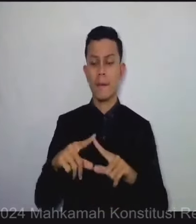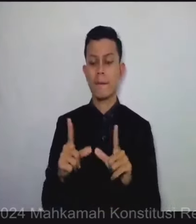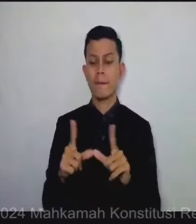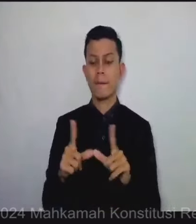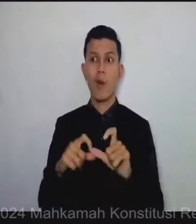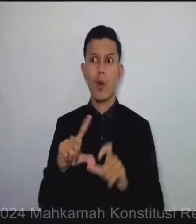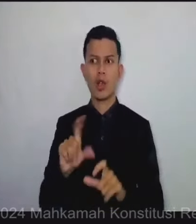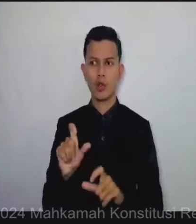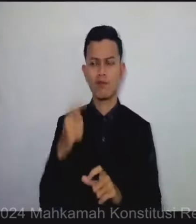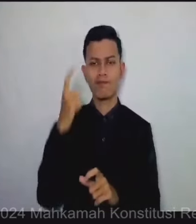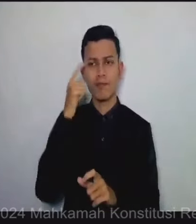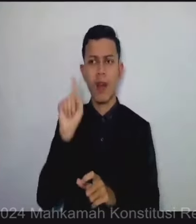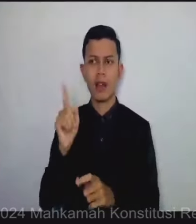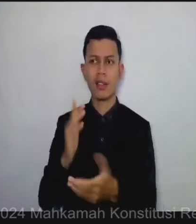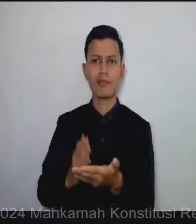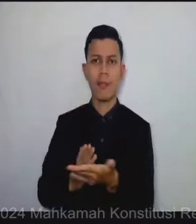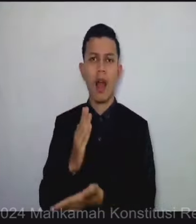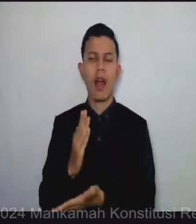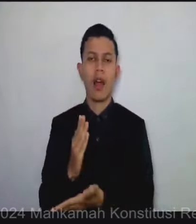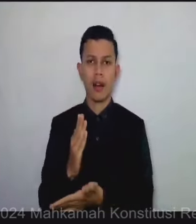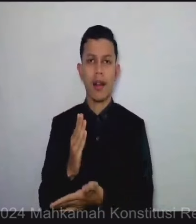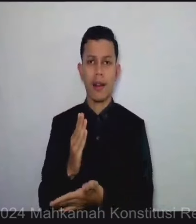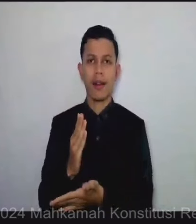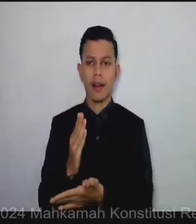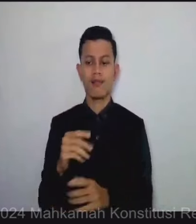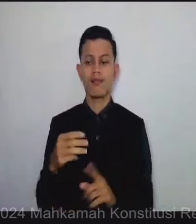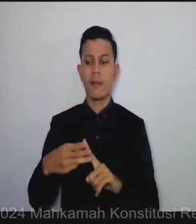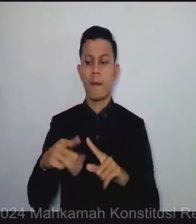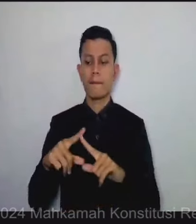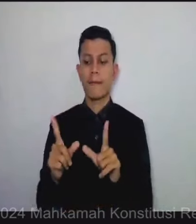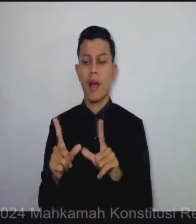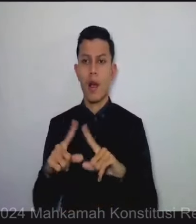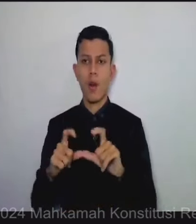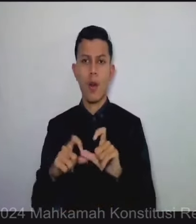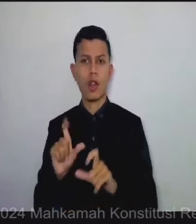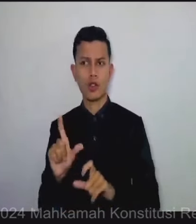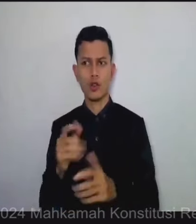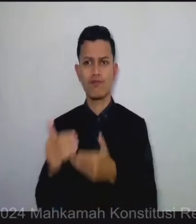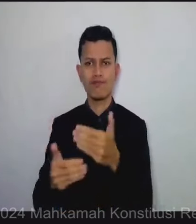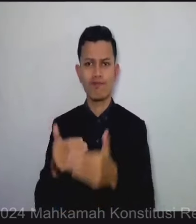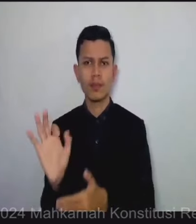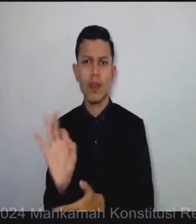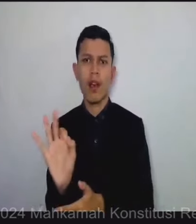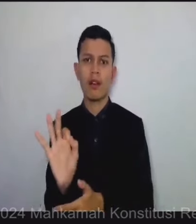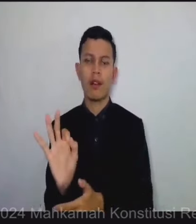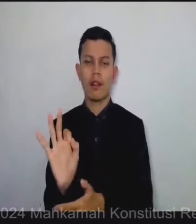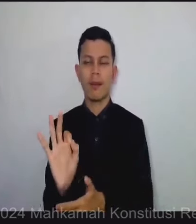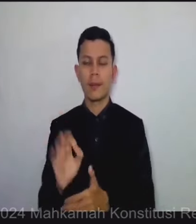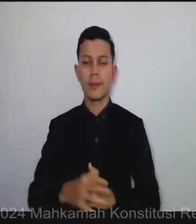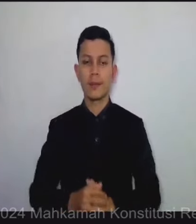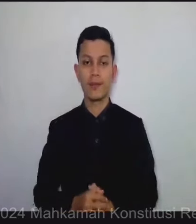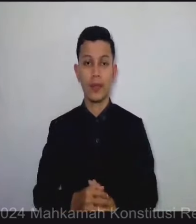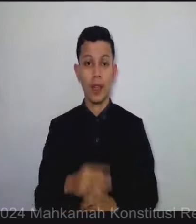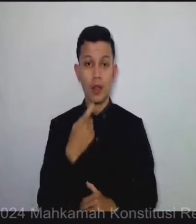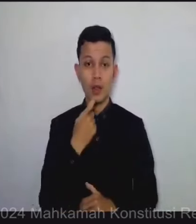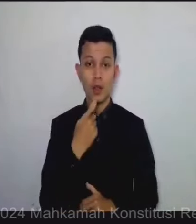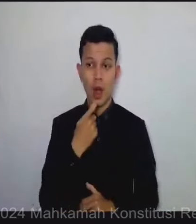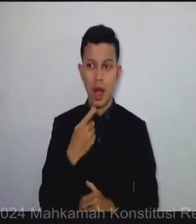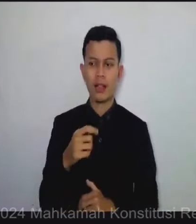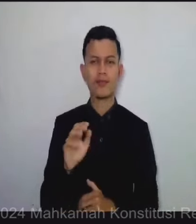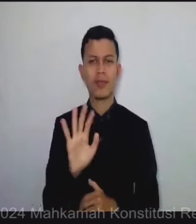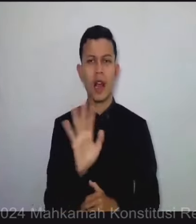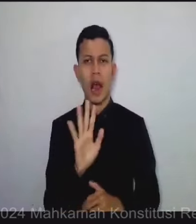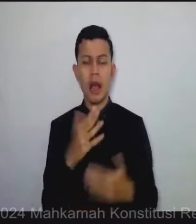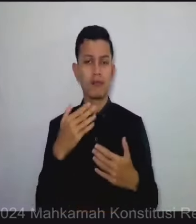pelanggaran pemilu yang tidak tindaklanjutti oleh Basu sebagai Peng pemilu di seluruh wilayah Indonesia perihal dari tidak independennya